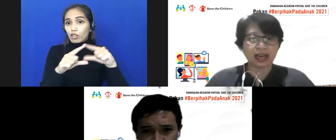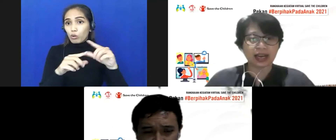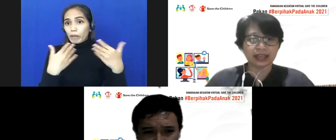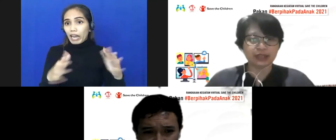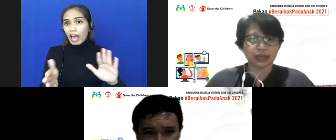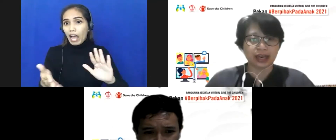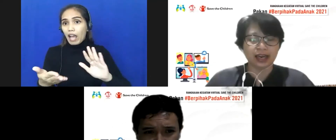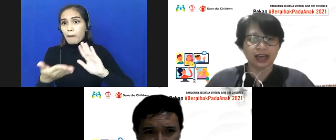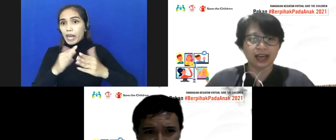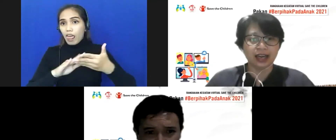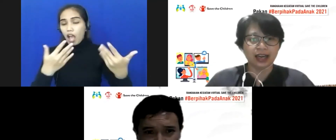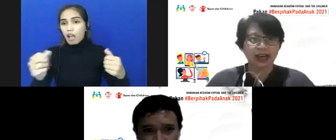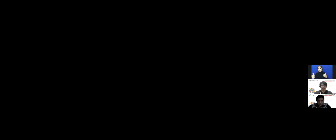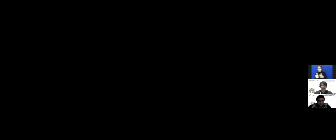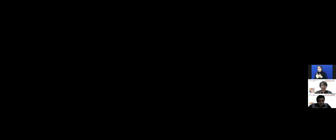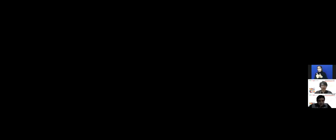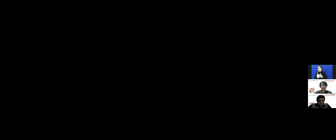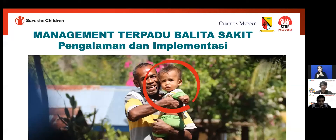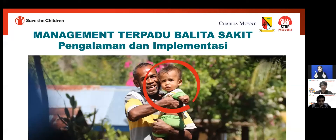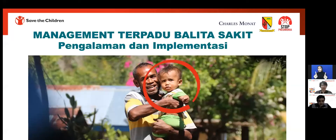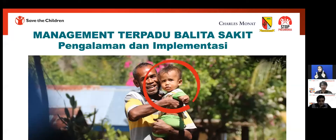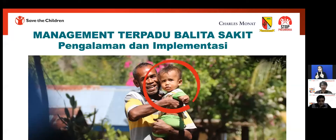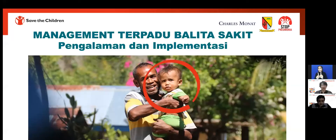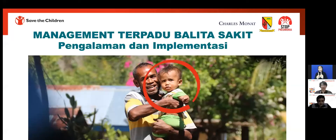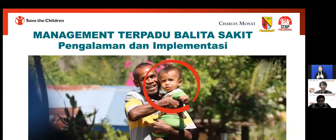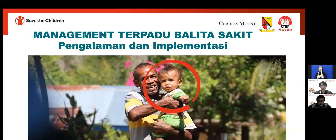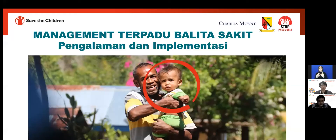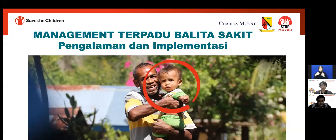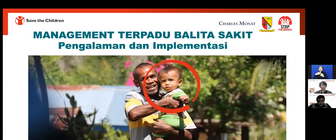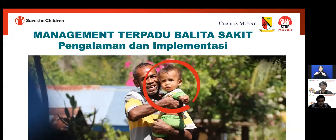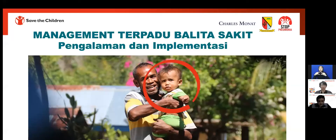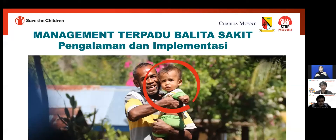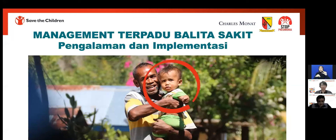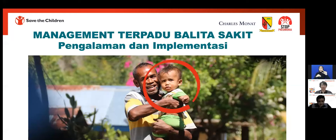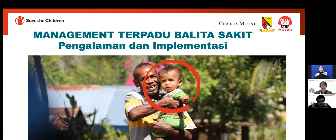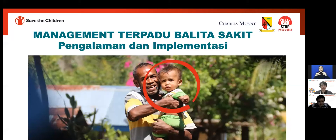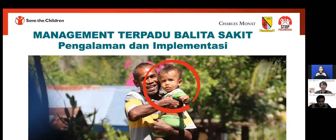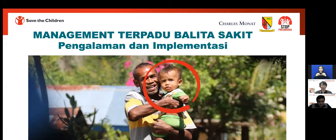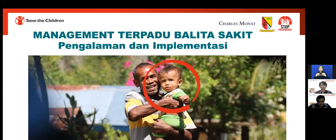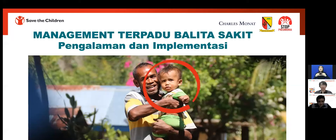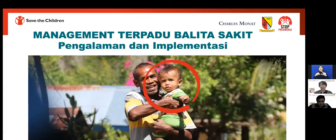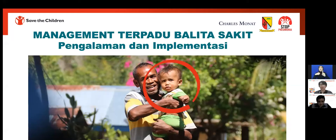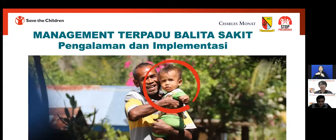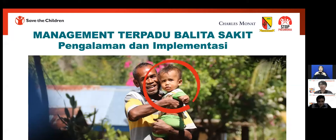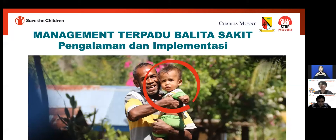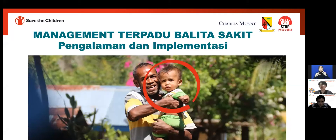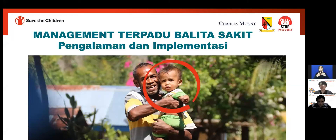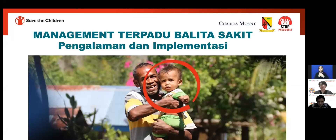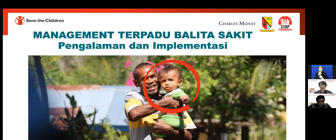pendampingan Kalakarya ya Dok ya. Sebagai peserta yang dipilih untuk menjadi pendamping Kalakarya di